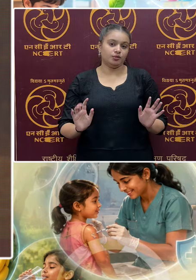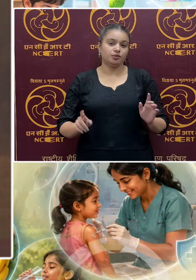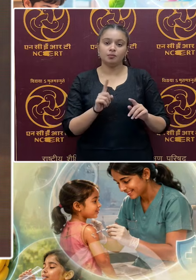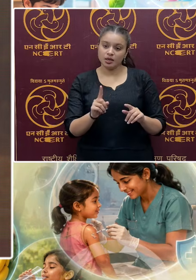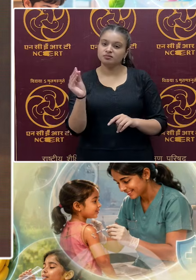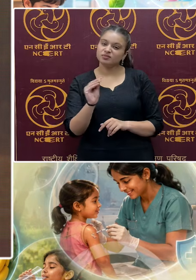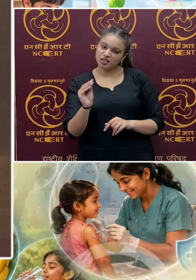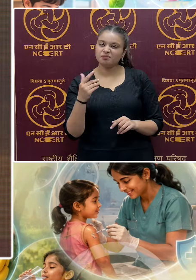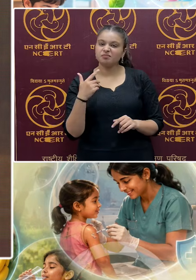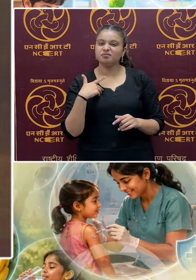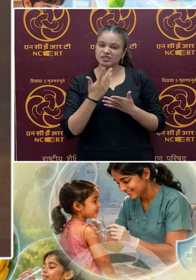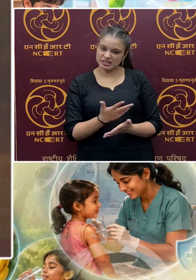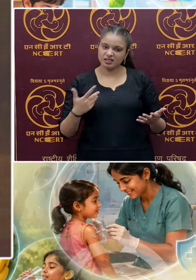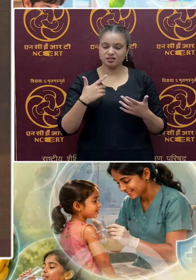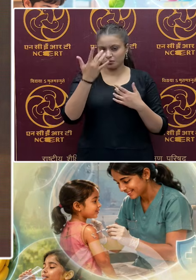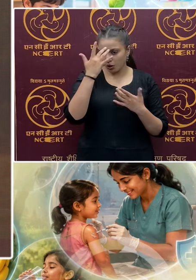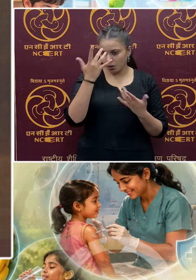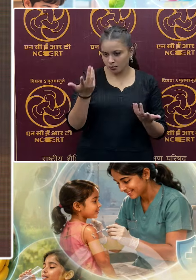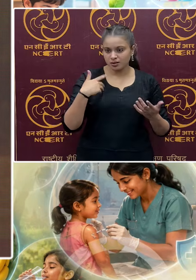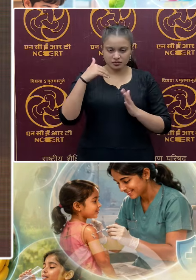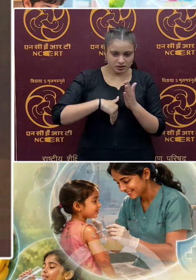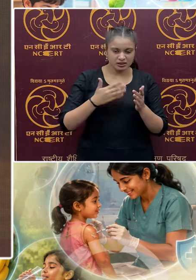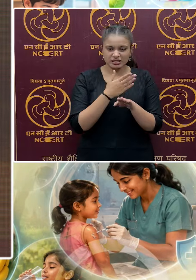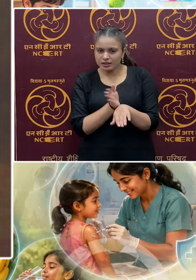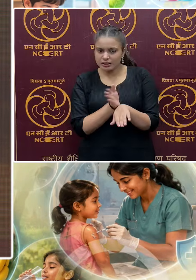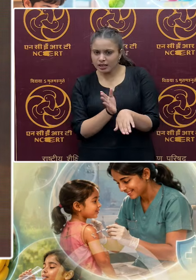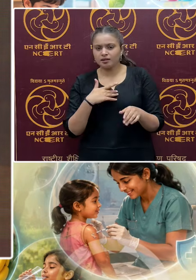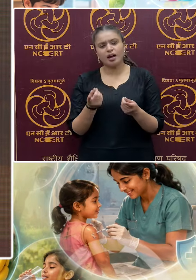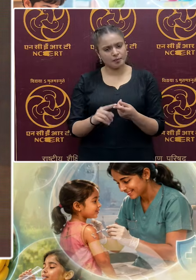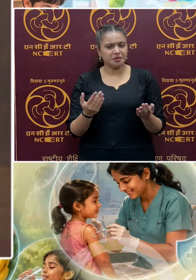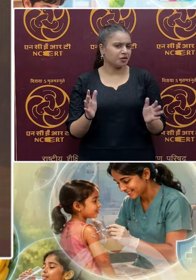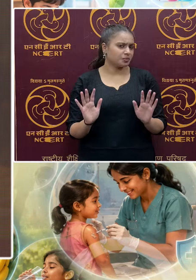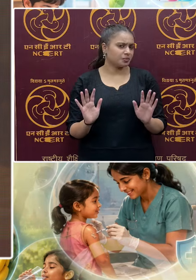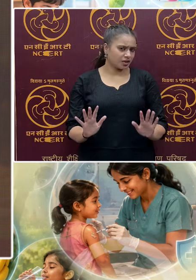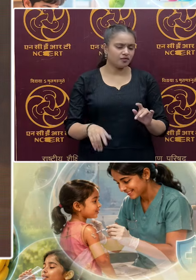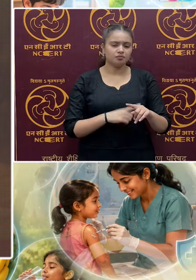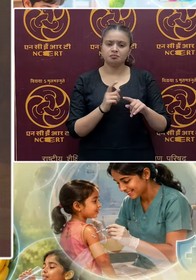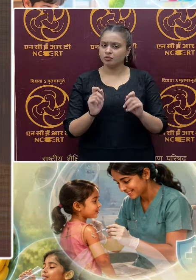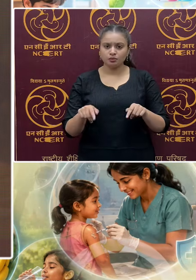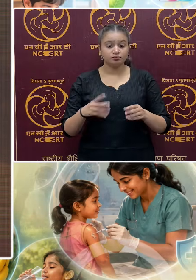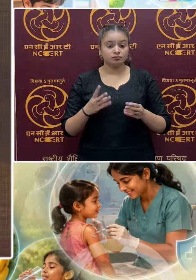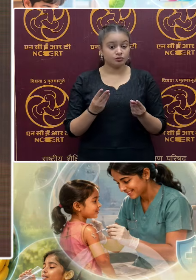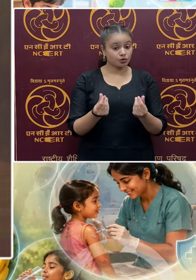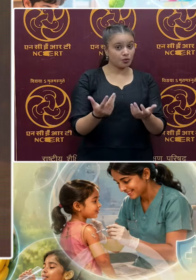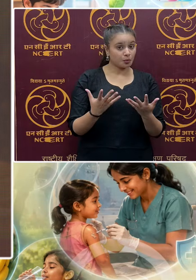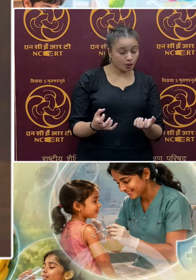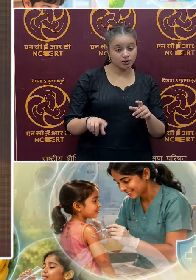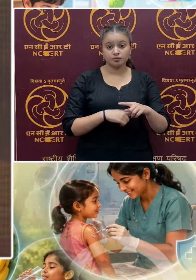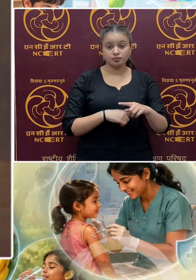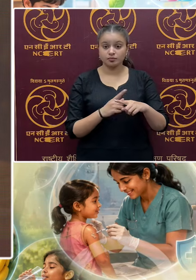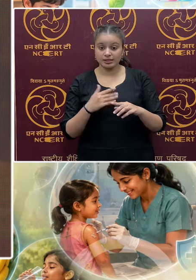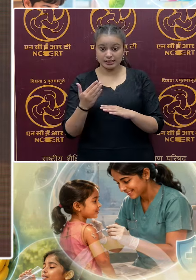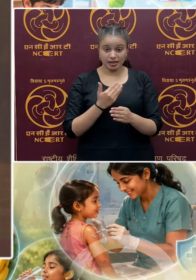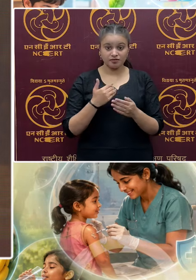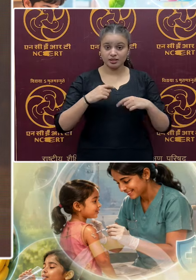are certain deficiencies, diseases, वो delays जो हो जाते हैं, and to prevent them, to stay away from them, we